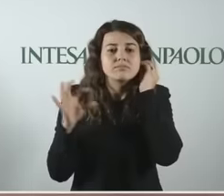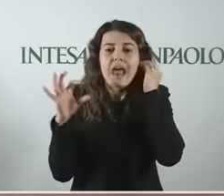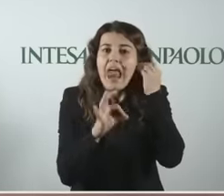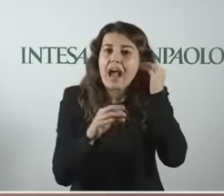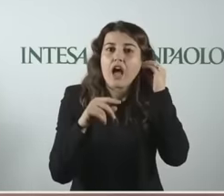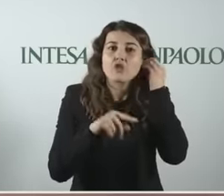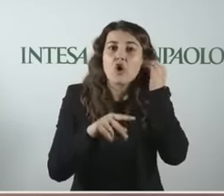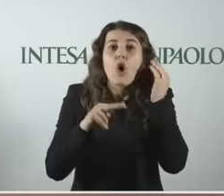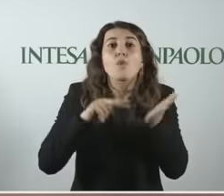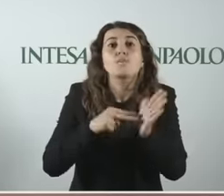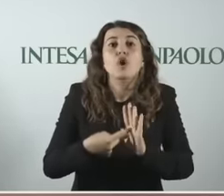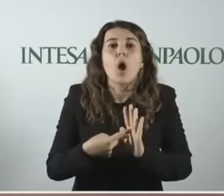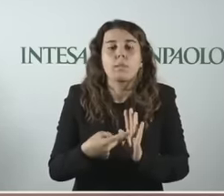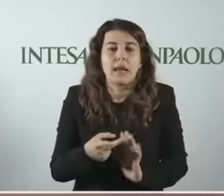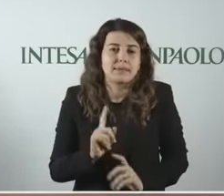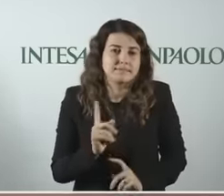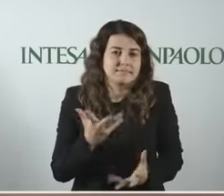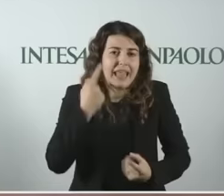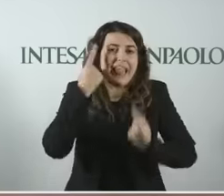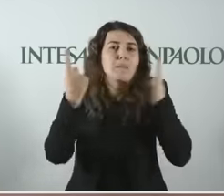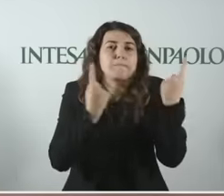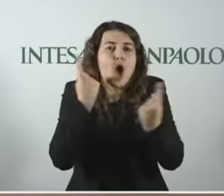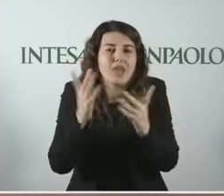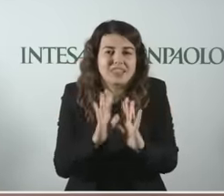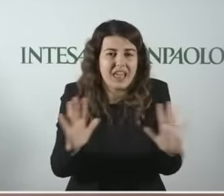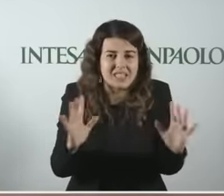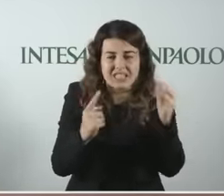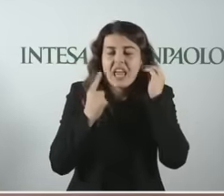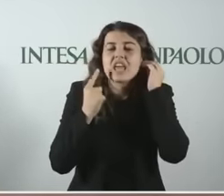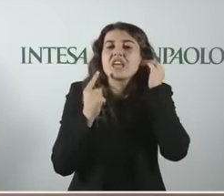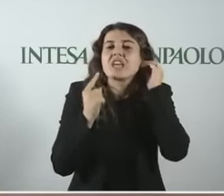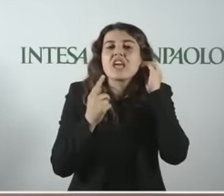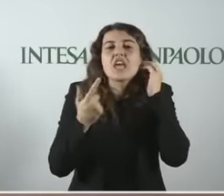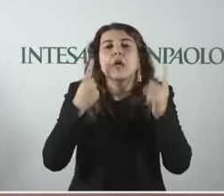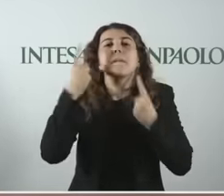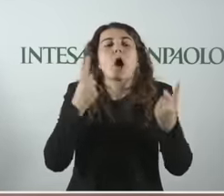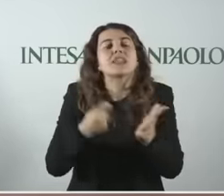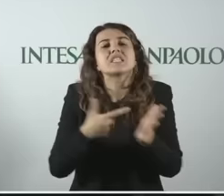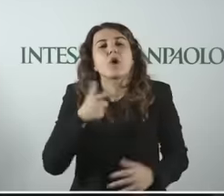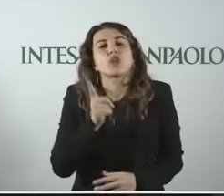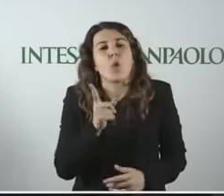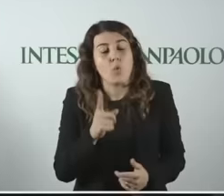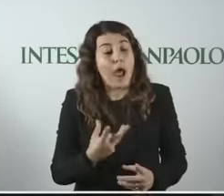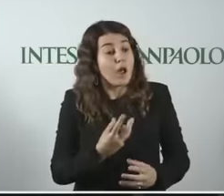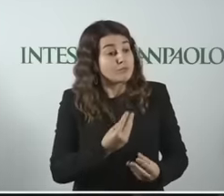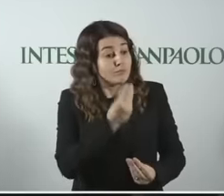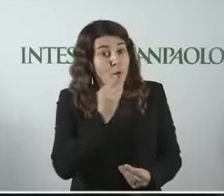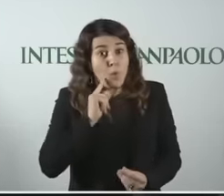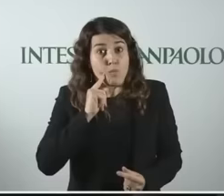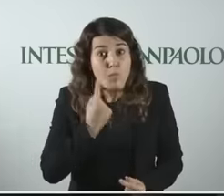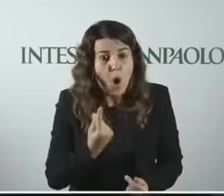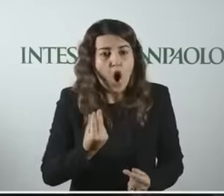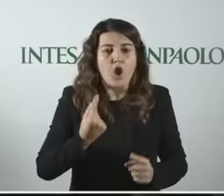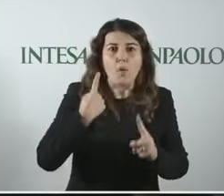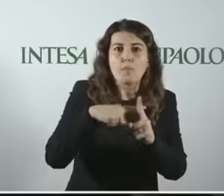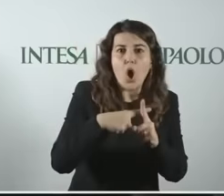costretti ad andare un po' appunto per ipotesi l'ipotesi fondamentale era che le cose buone e positive hanno effetti